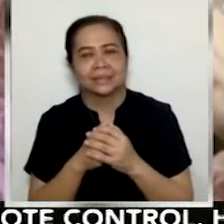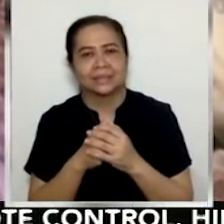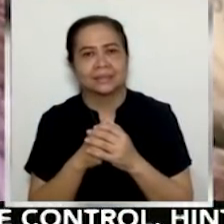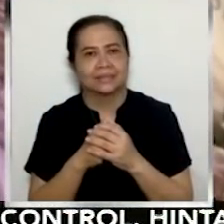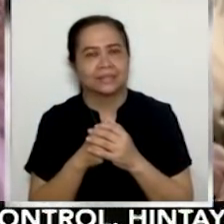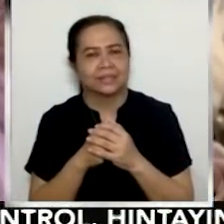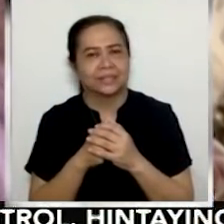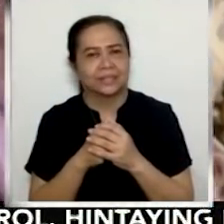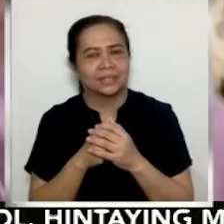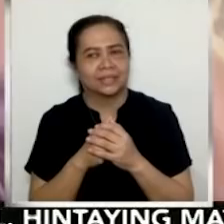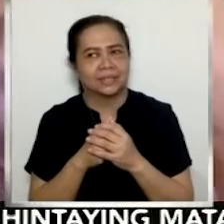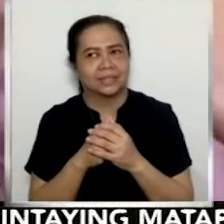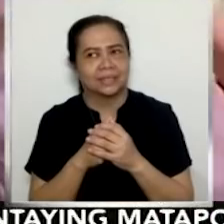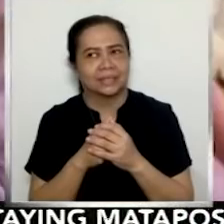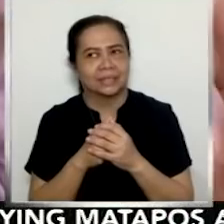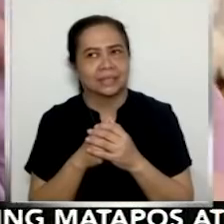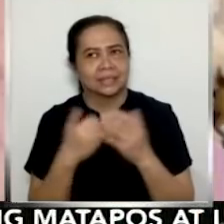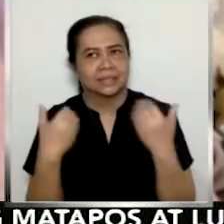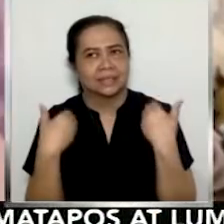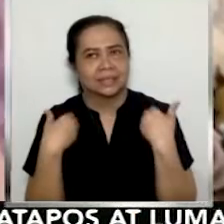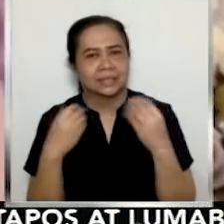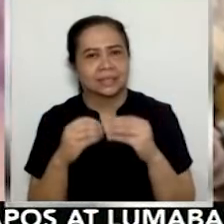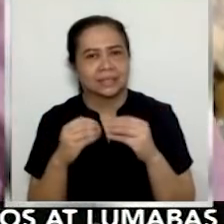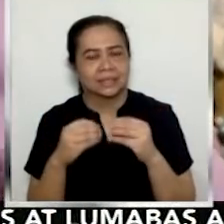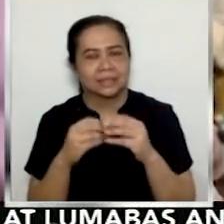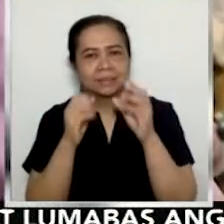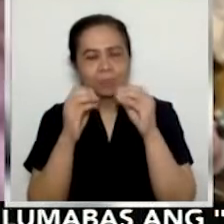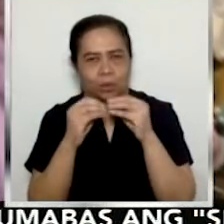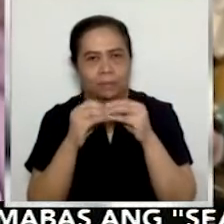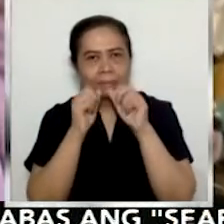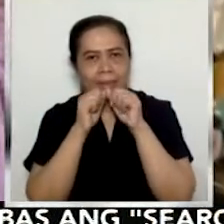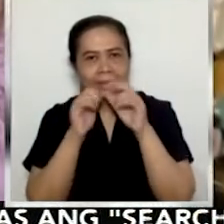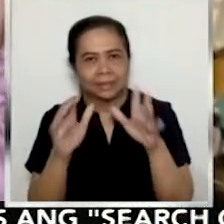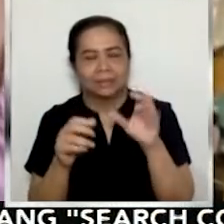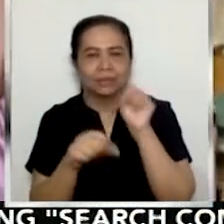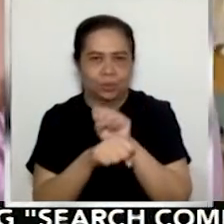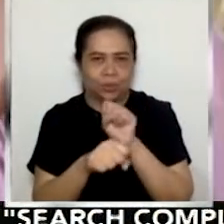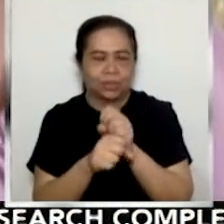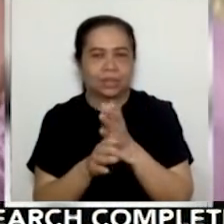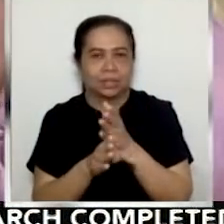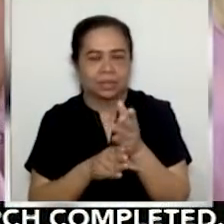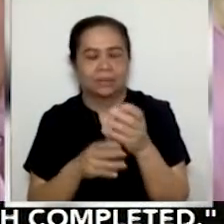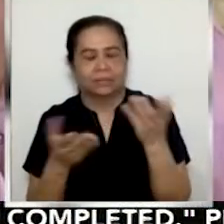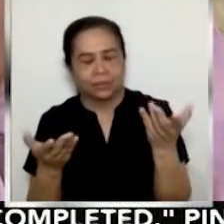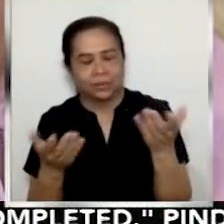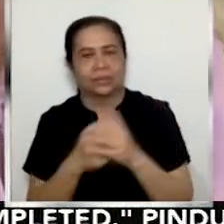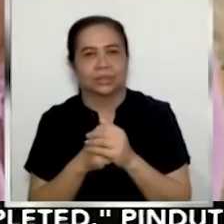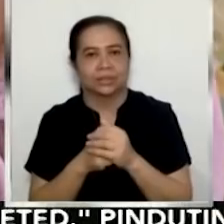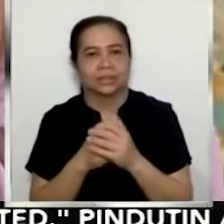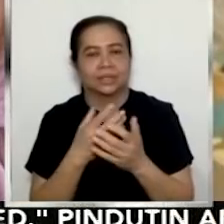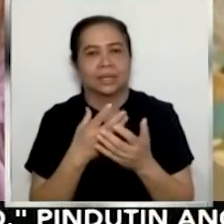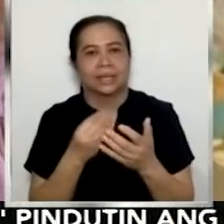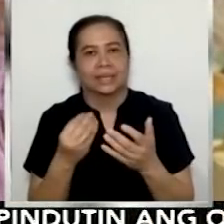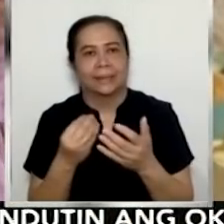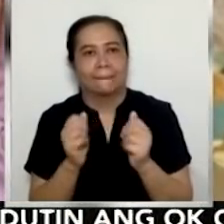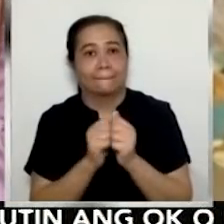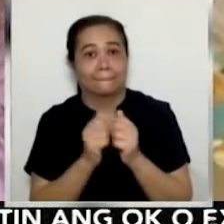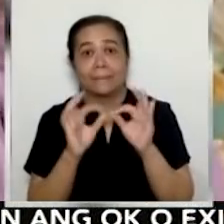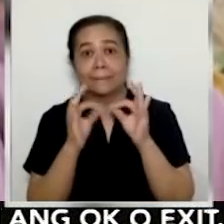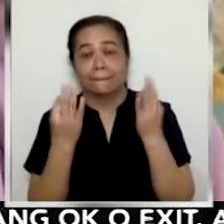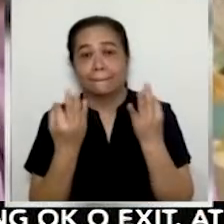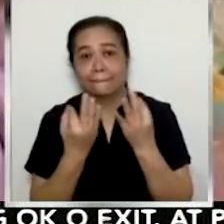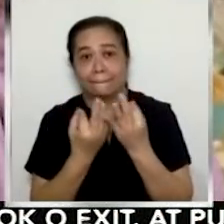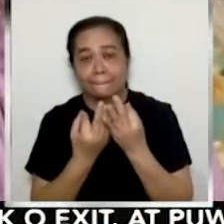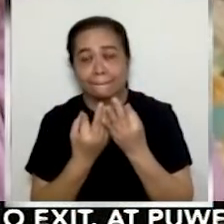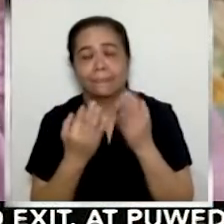mas magkaroon po ng napakaraming blessings sa career, of course. And with my family, be safe po.